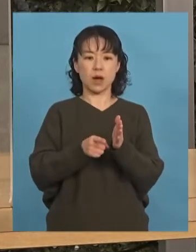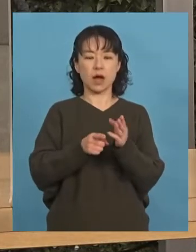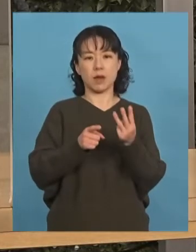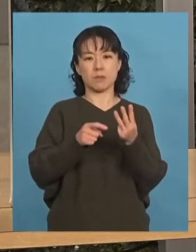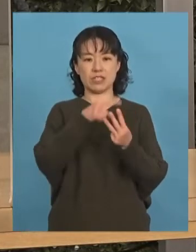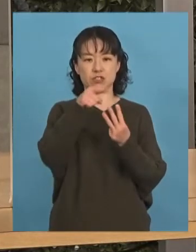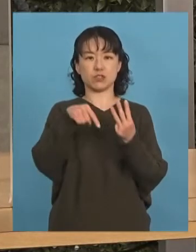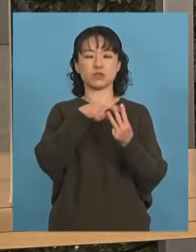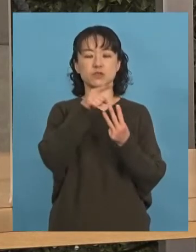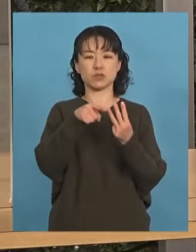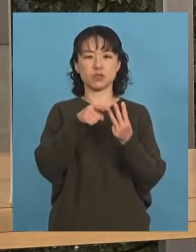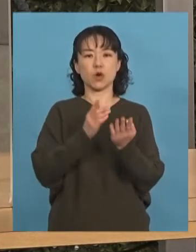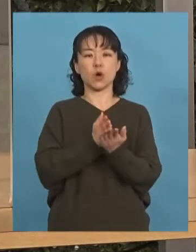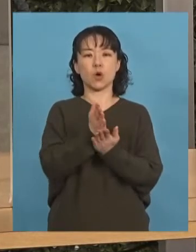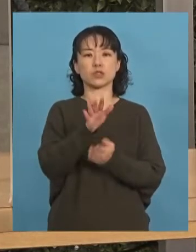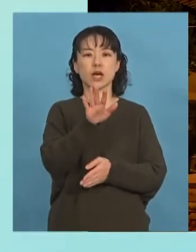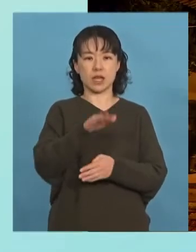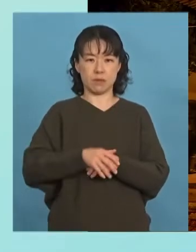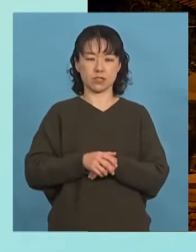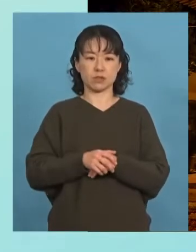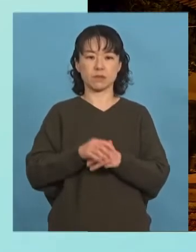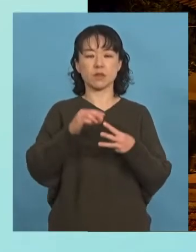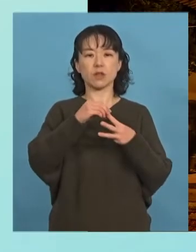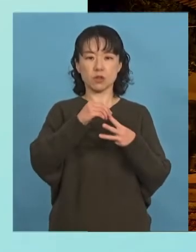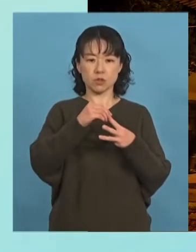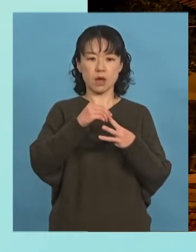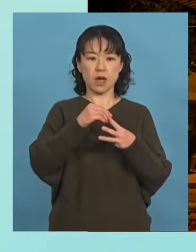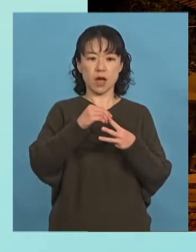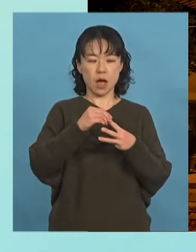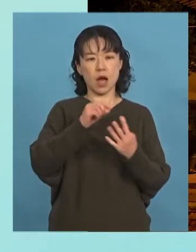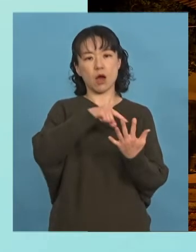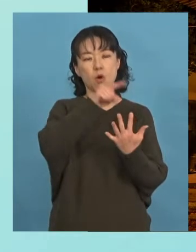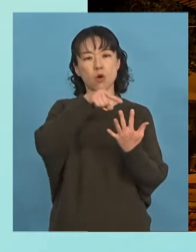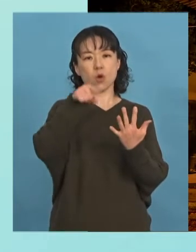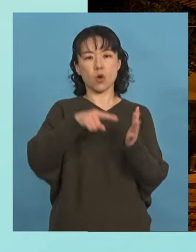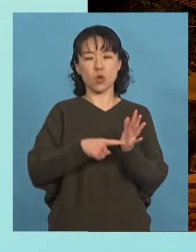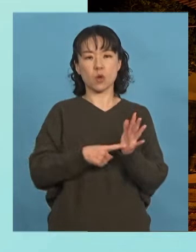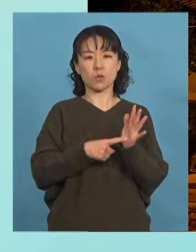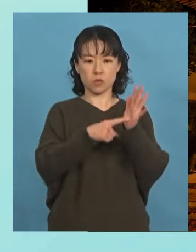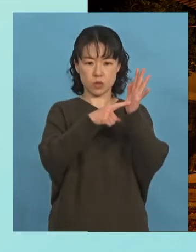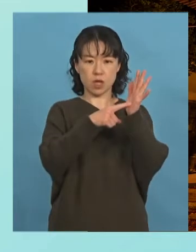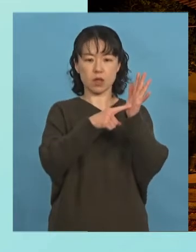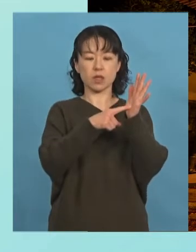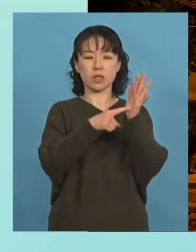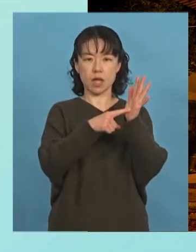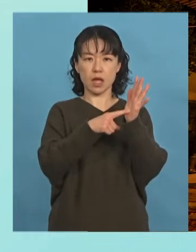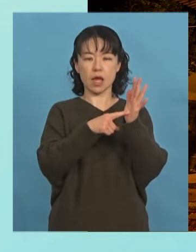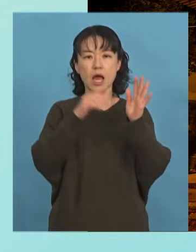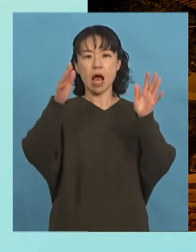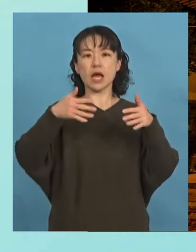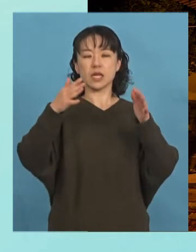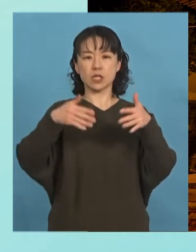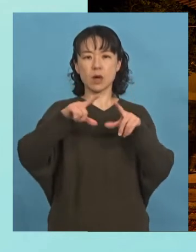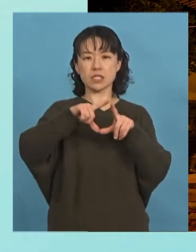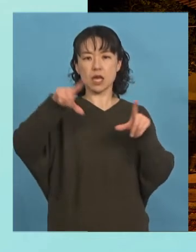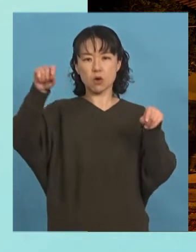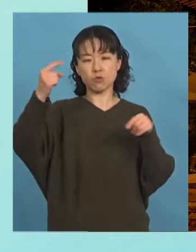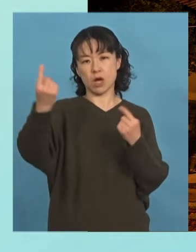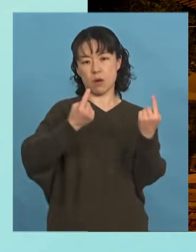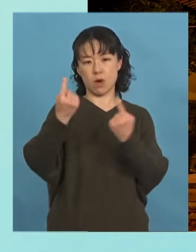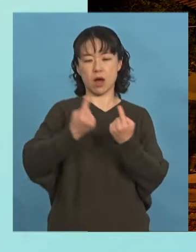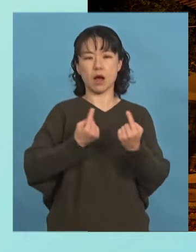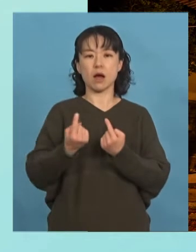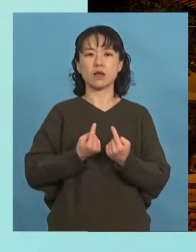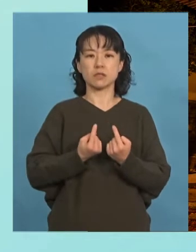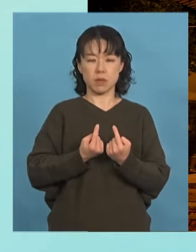的に3つのコースがあります。 はい、 1つは紅葉の名所で有名で、秋には全国から多くの人